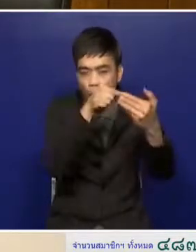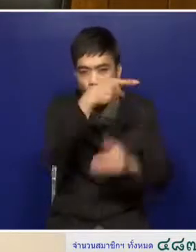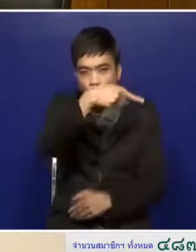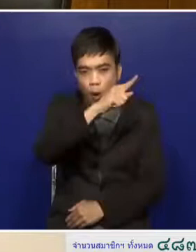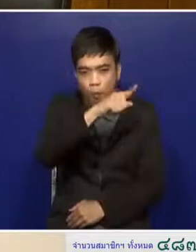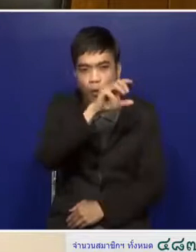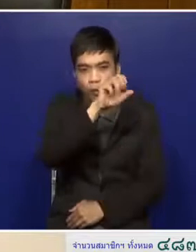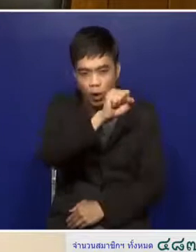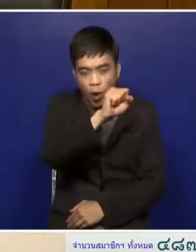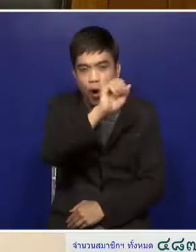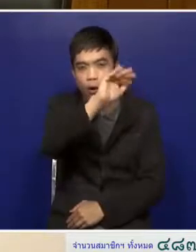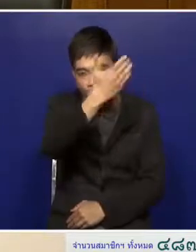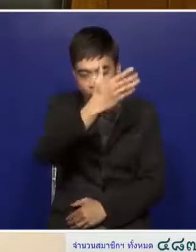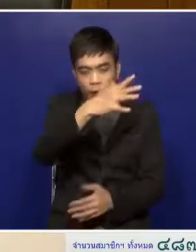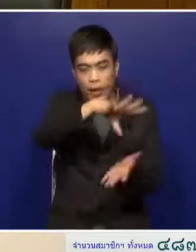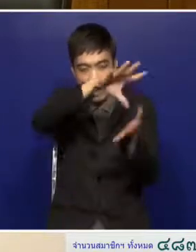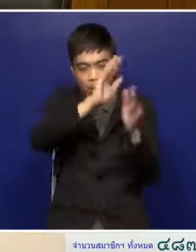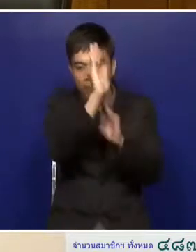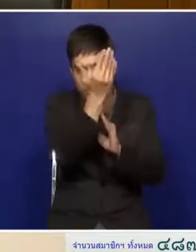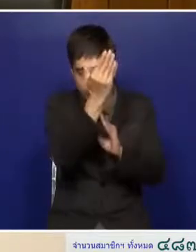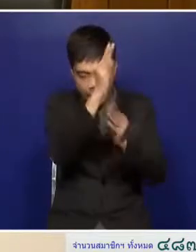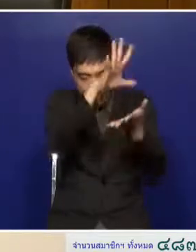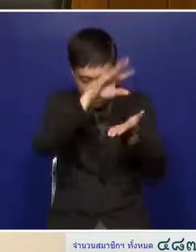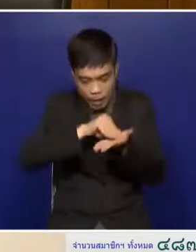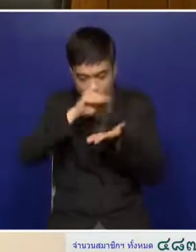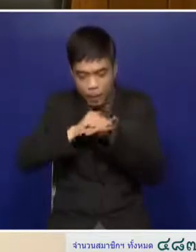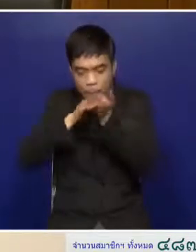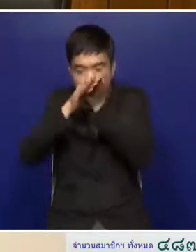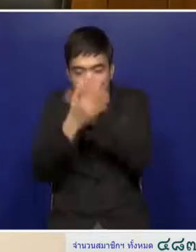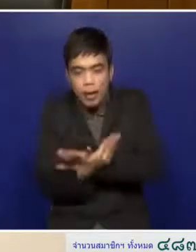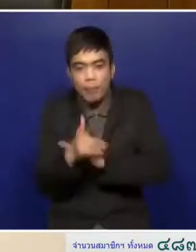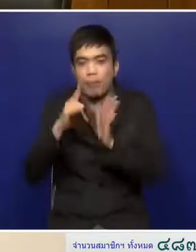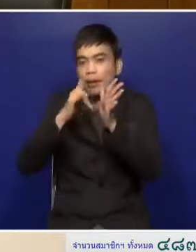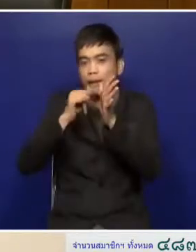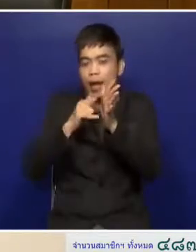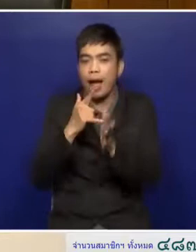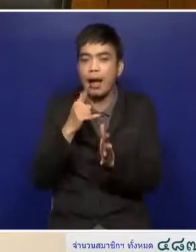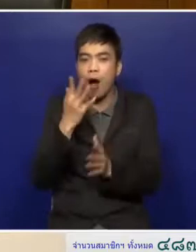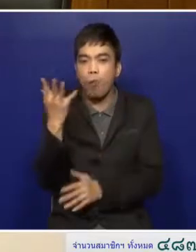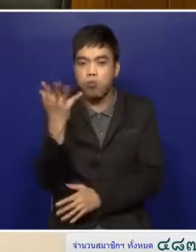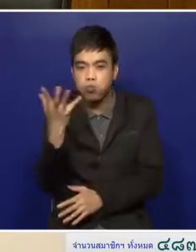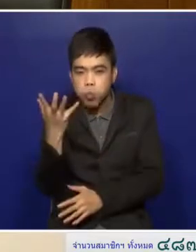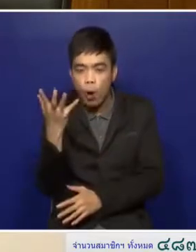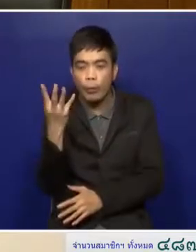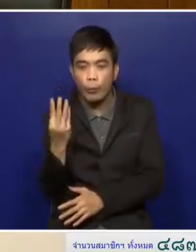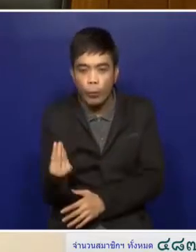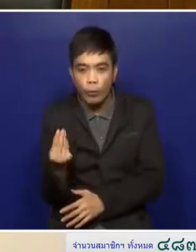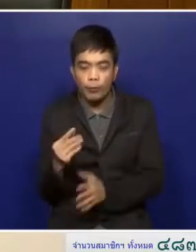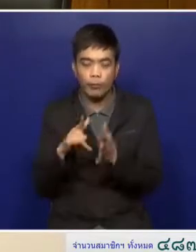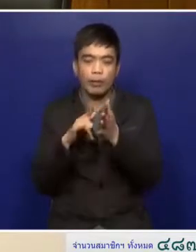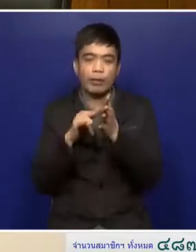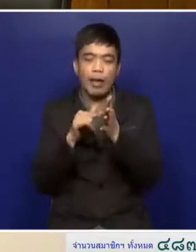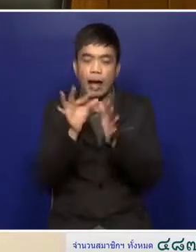าเบาหวานยาความดันยาลดความอ้วนหรือยาแก้ไอทำเป็นแบบแคปซูล